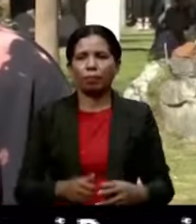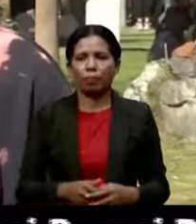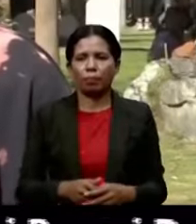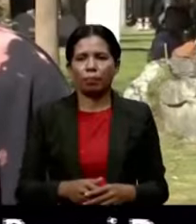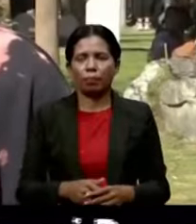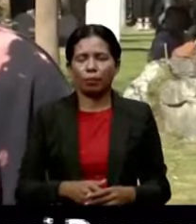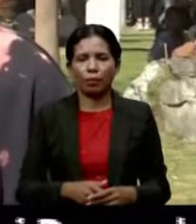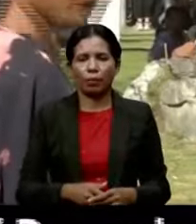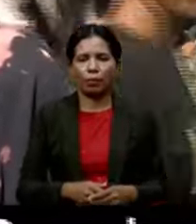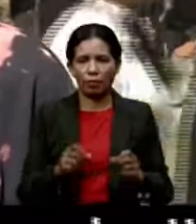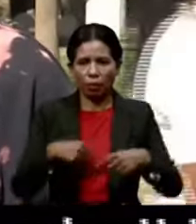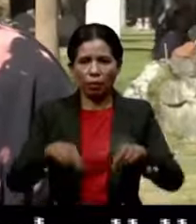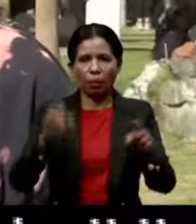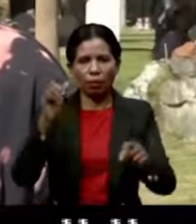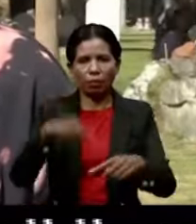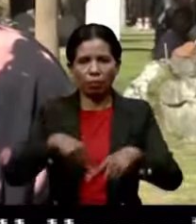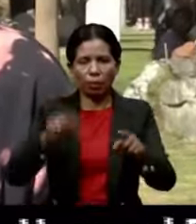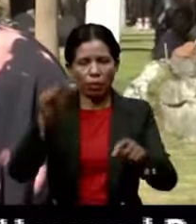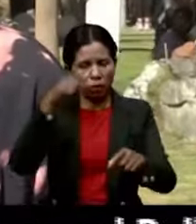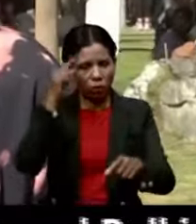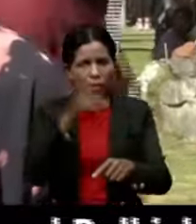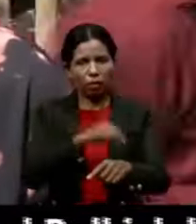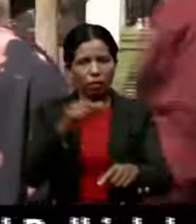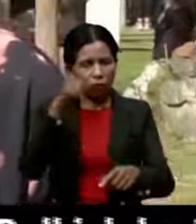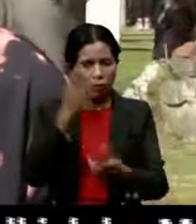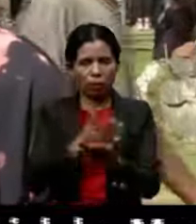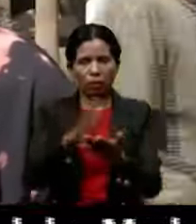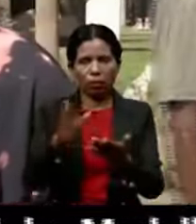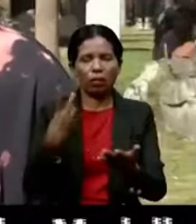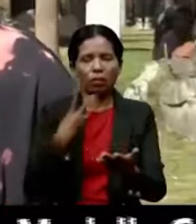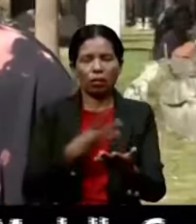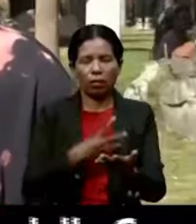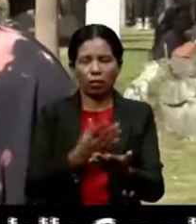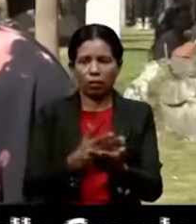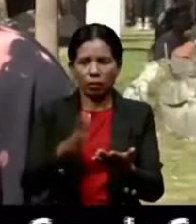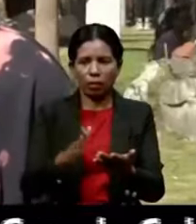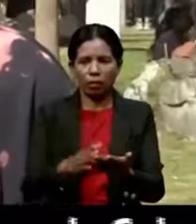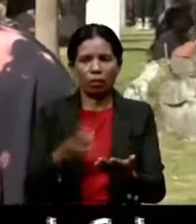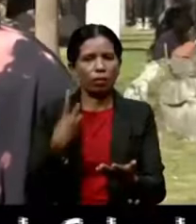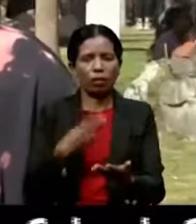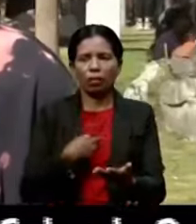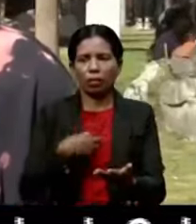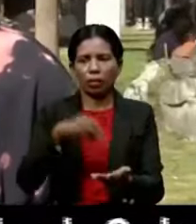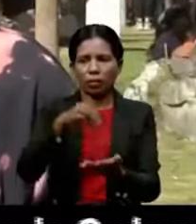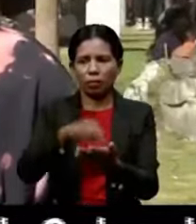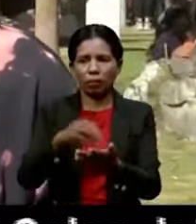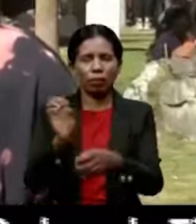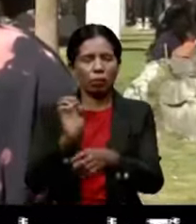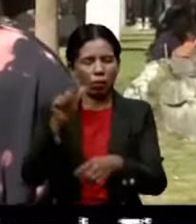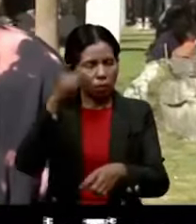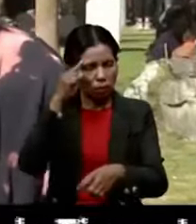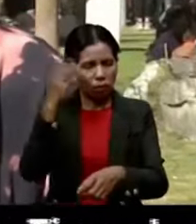Ita be bele ba governo mes. Depende ba governo, governo sa sama implementa ita sa. Masih tenen rasa kata tahu pilih pali bayi gubernur apa